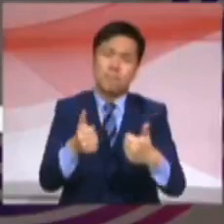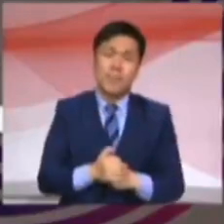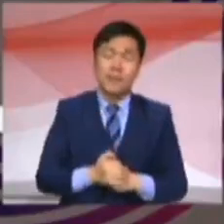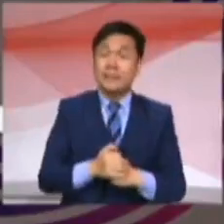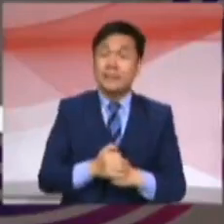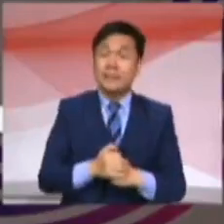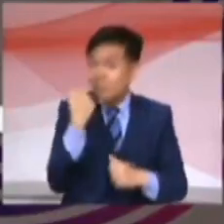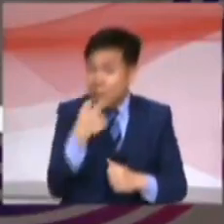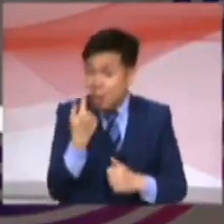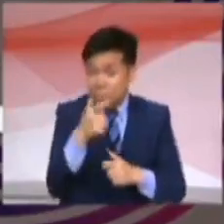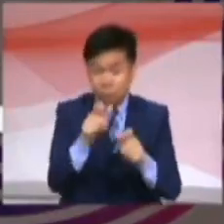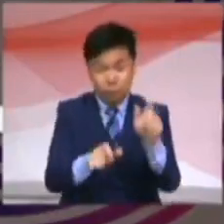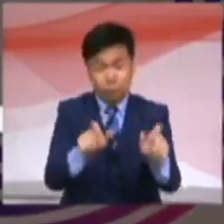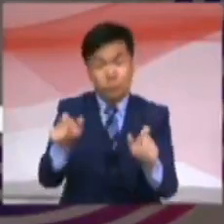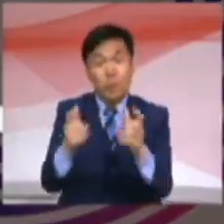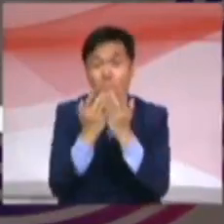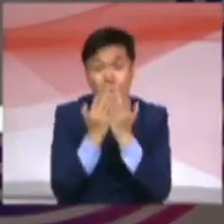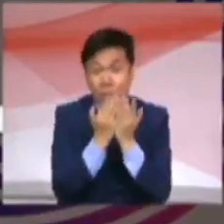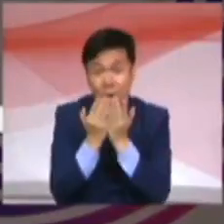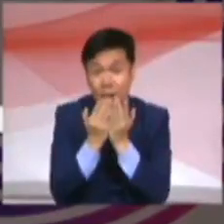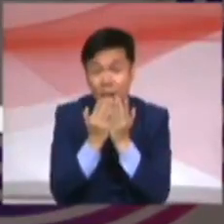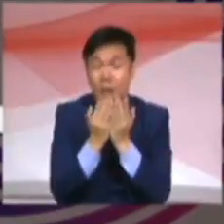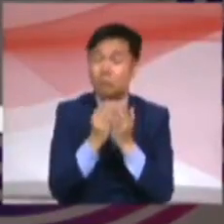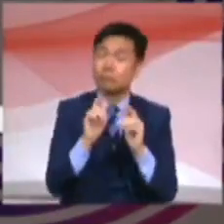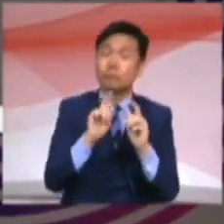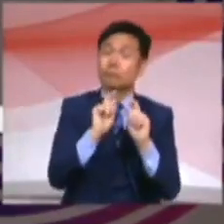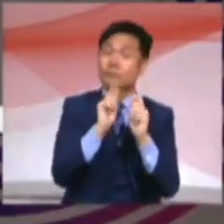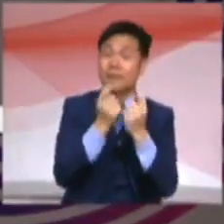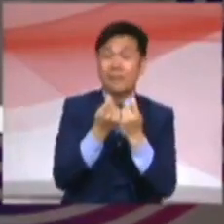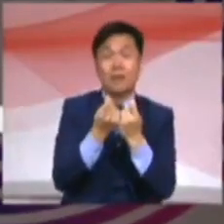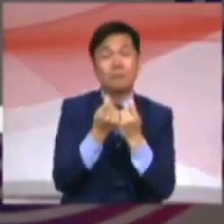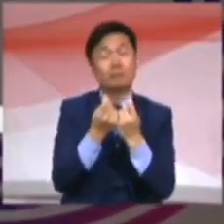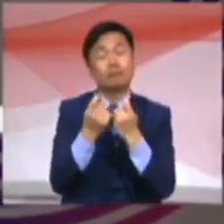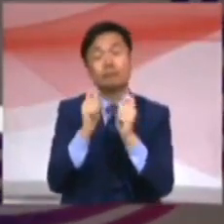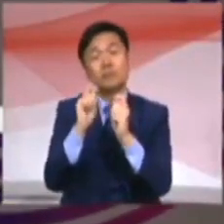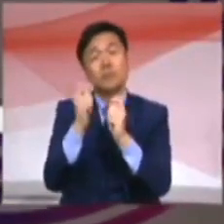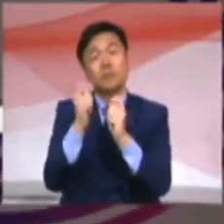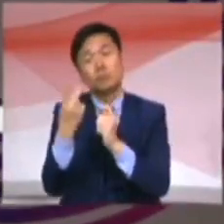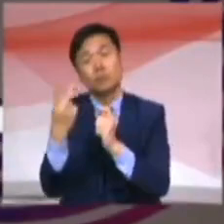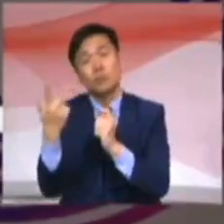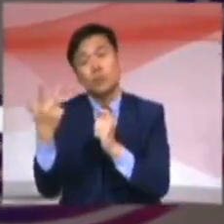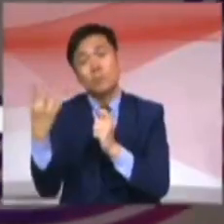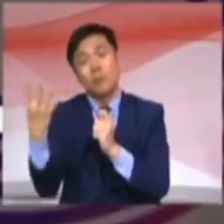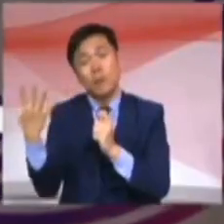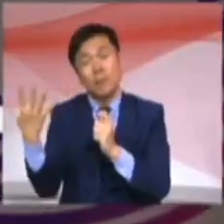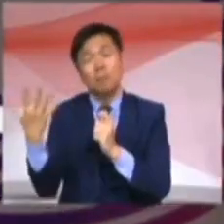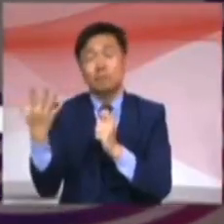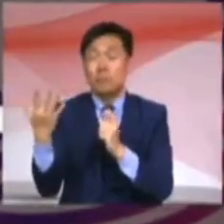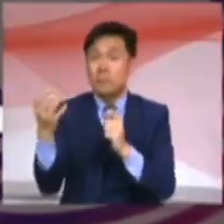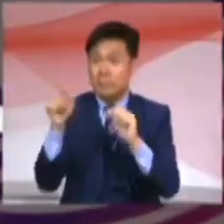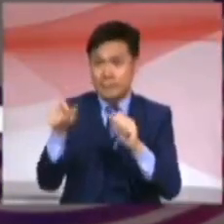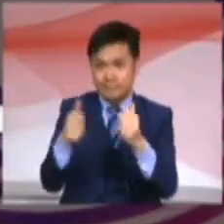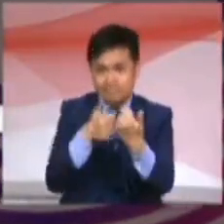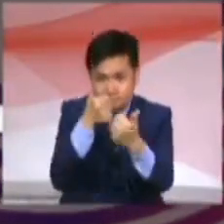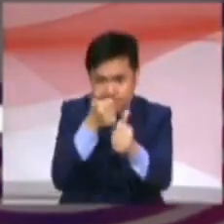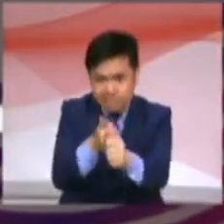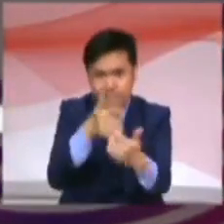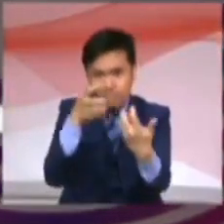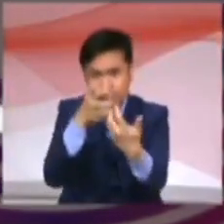mana-mana murid atau mana-mana tingkatan ke sekolah, ianya akan memberi kesan